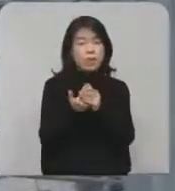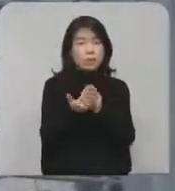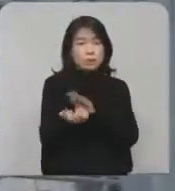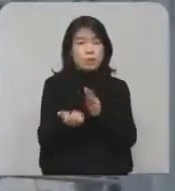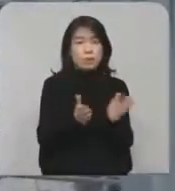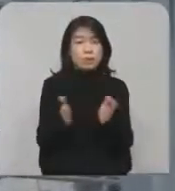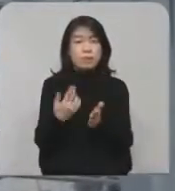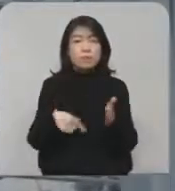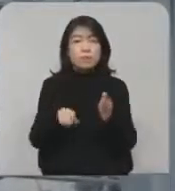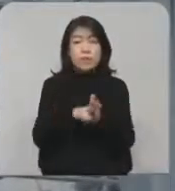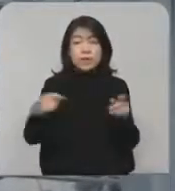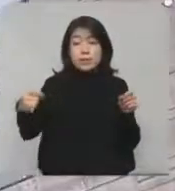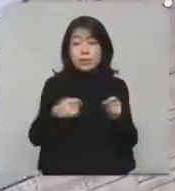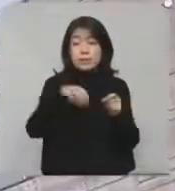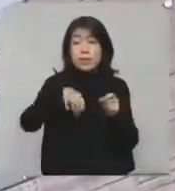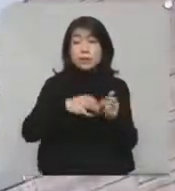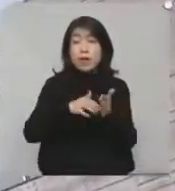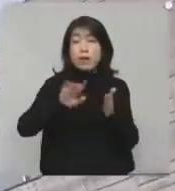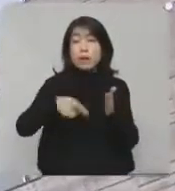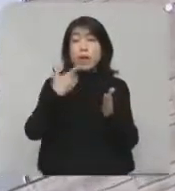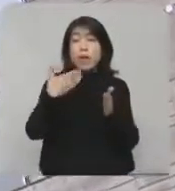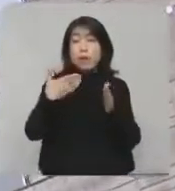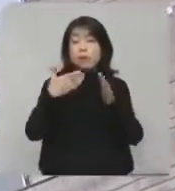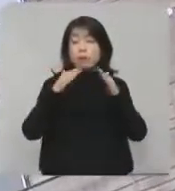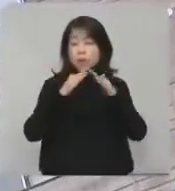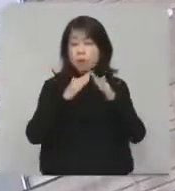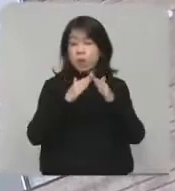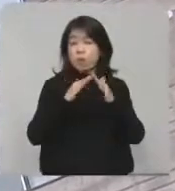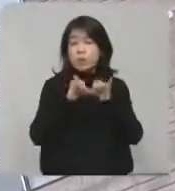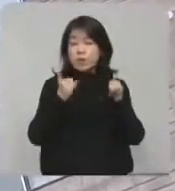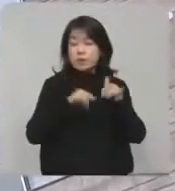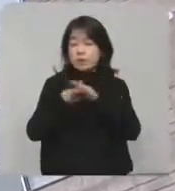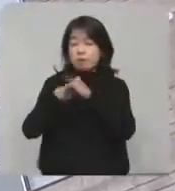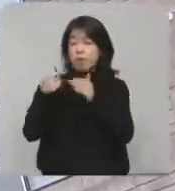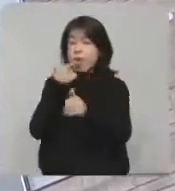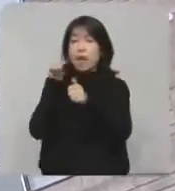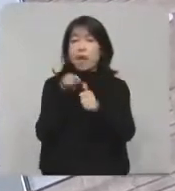사고 현장과 인접해 있는 109가구에 주민 대피령을